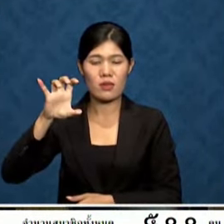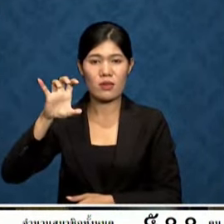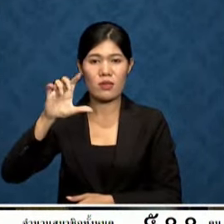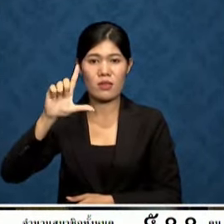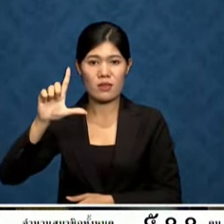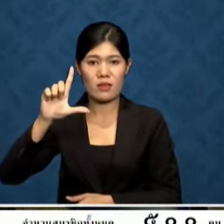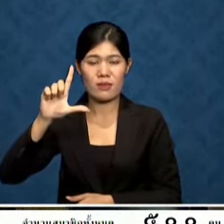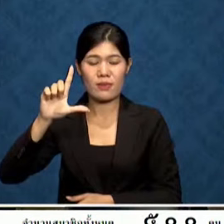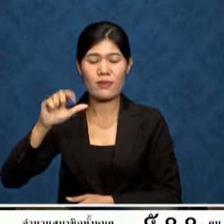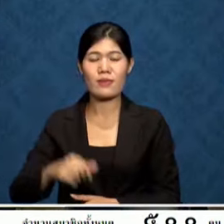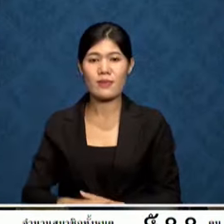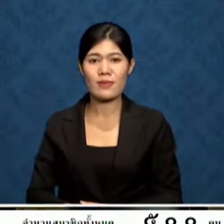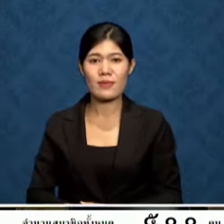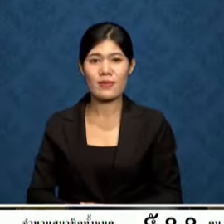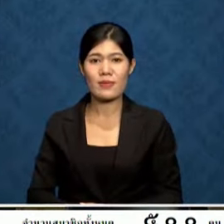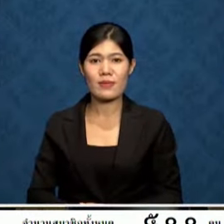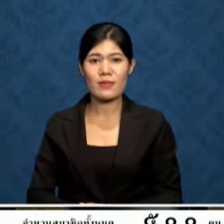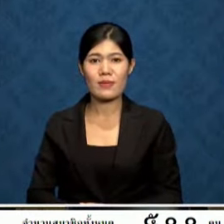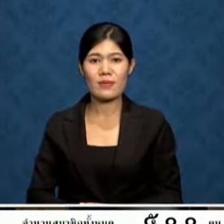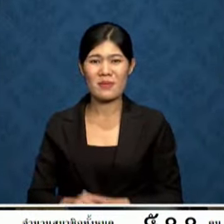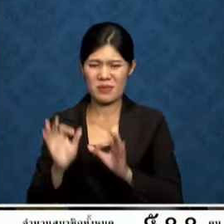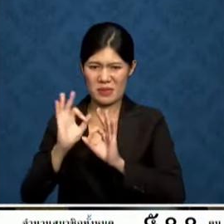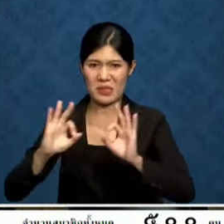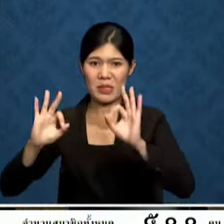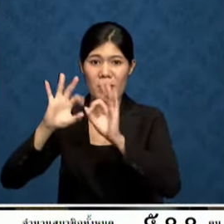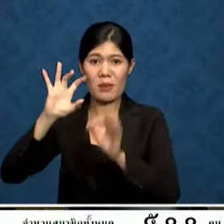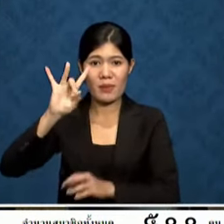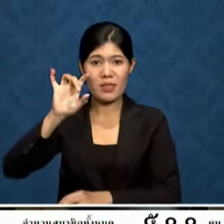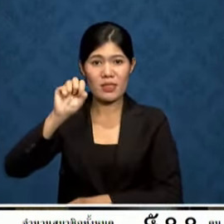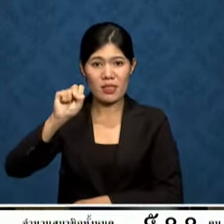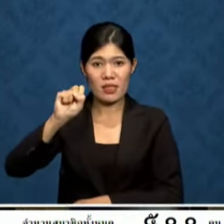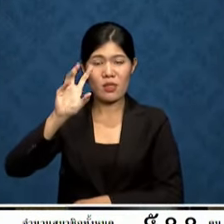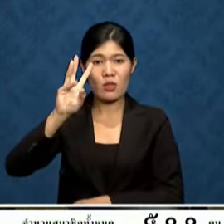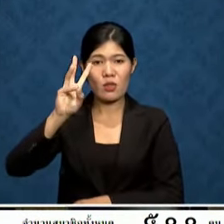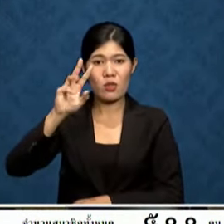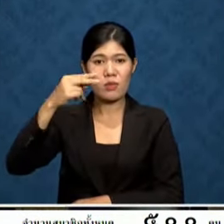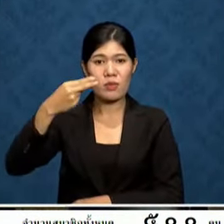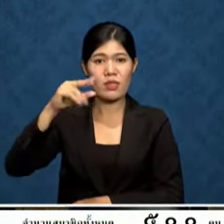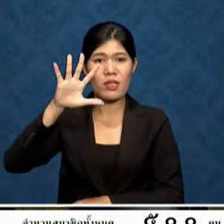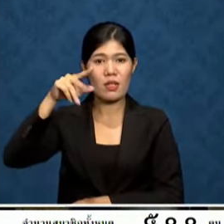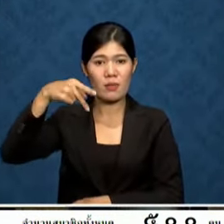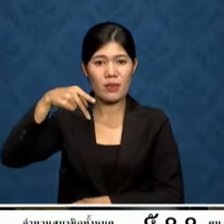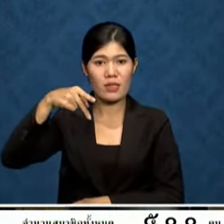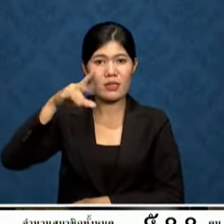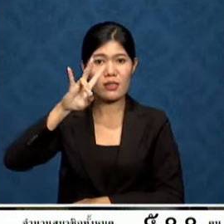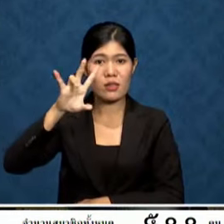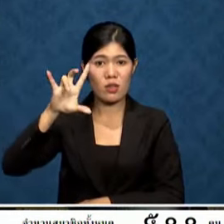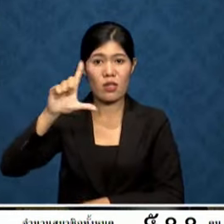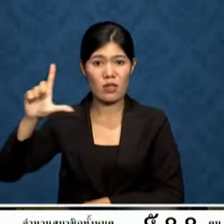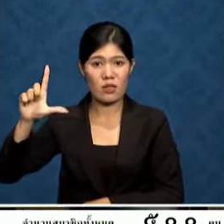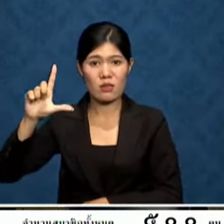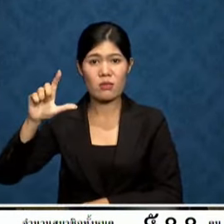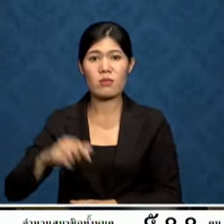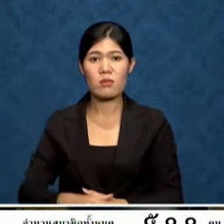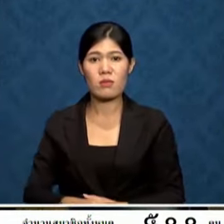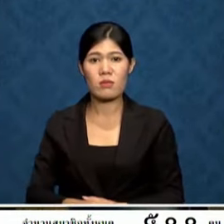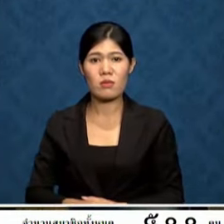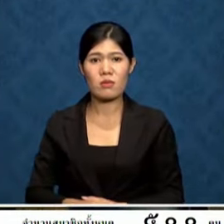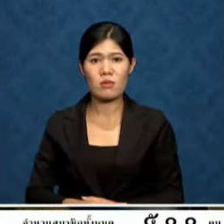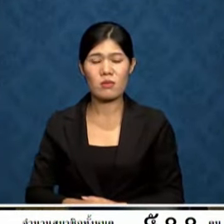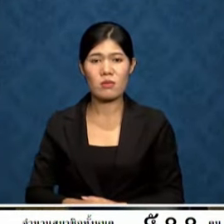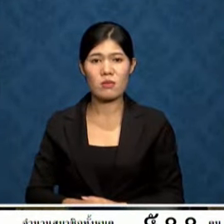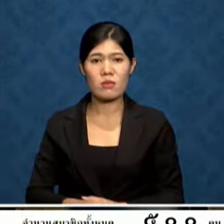ล้านบาทย้ำนะครับ865 700ล้านบาท